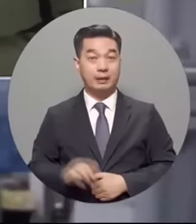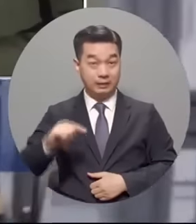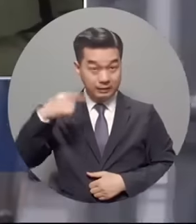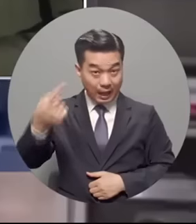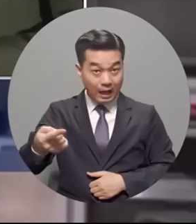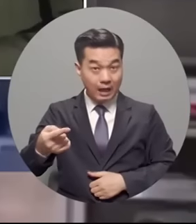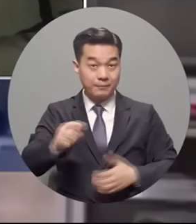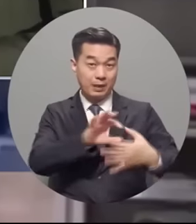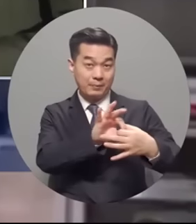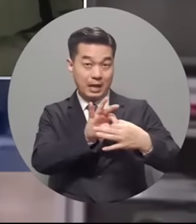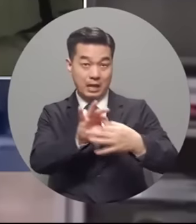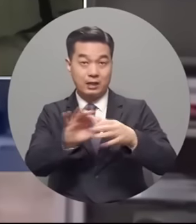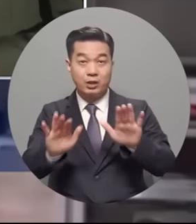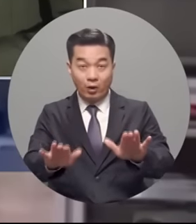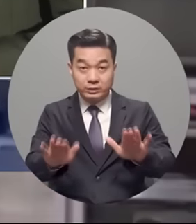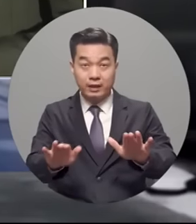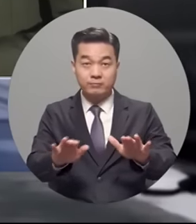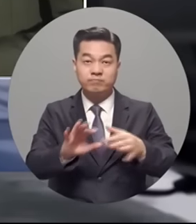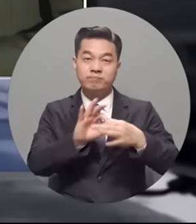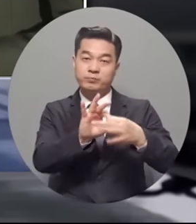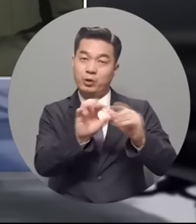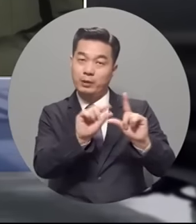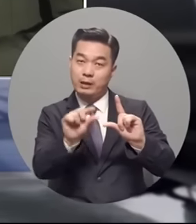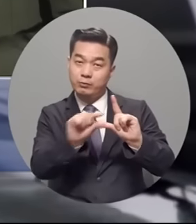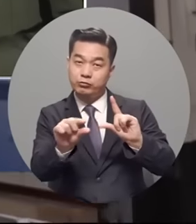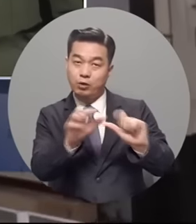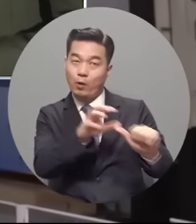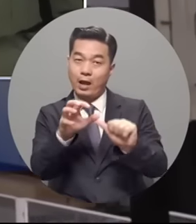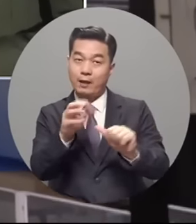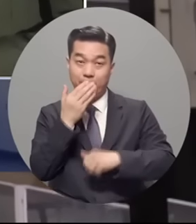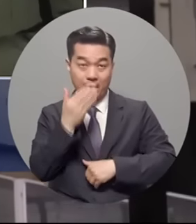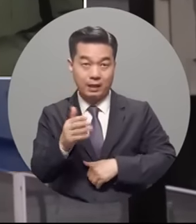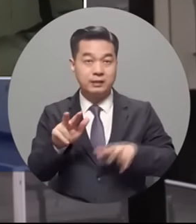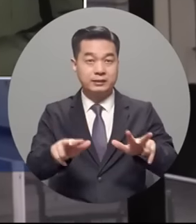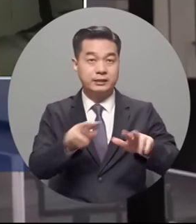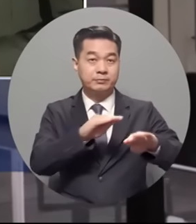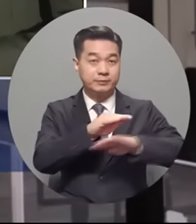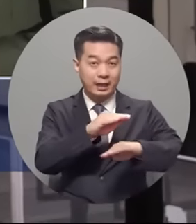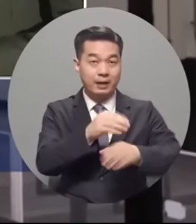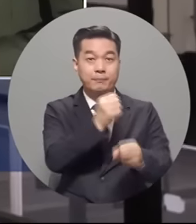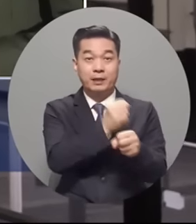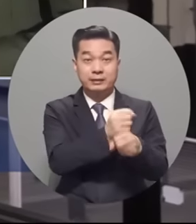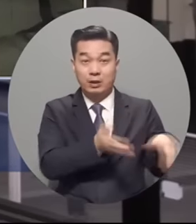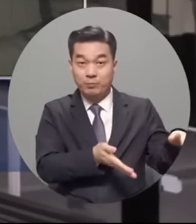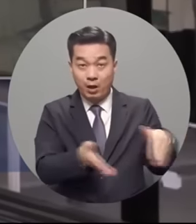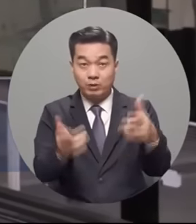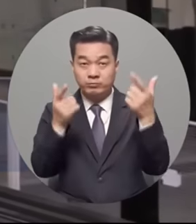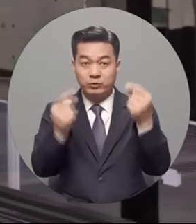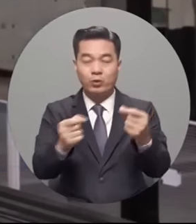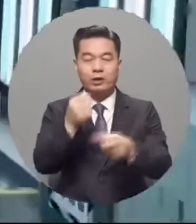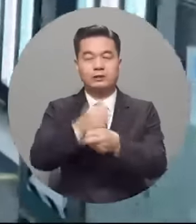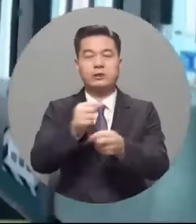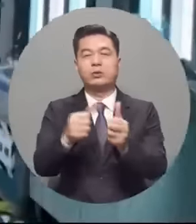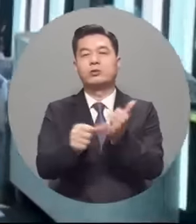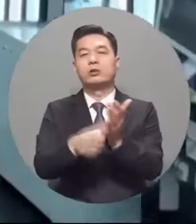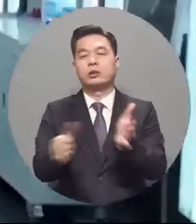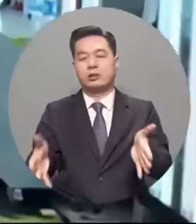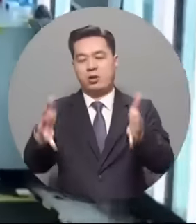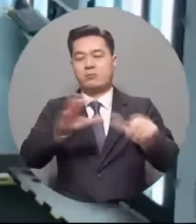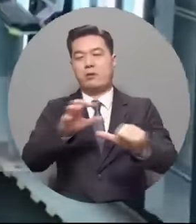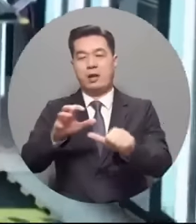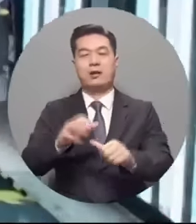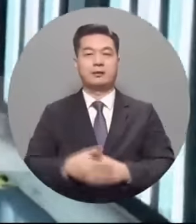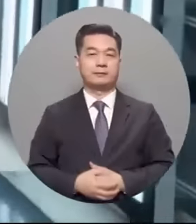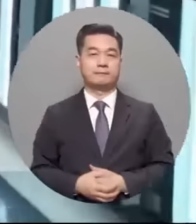as well as aspects of our current platforms and we'll be able to produce on the same manufacturing lines as our current vehicle lineup.